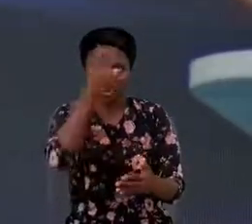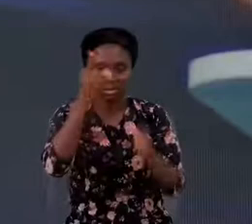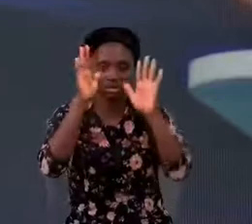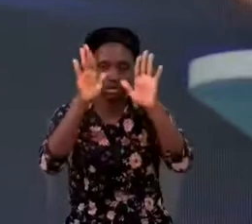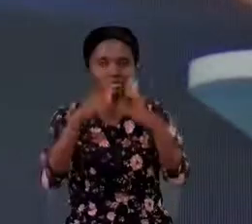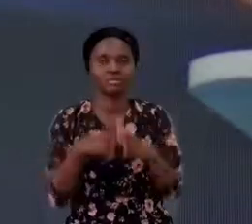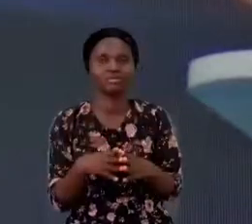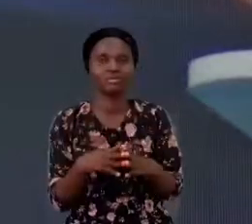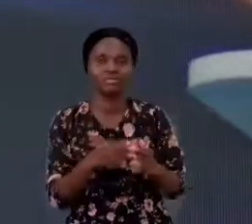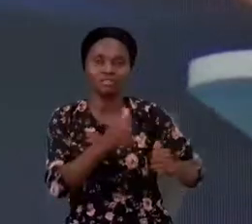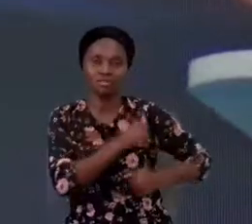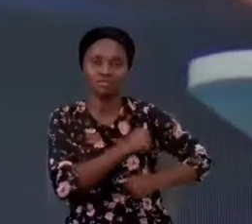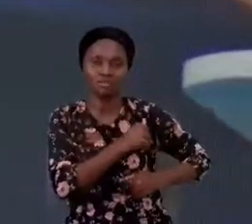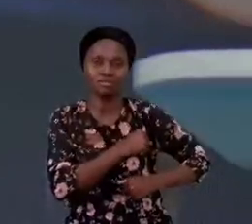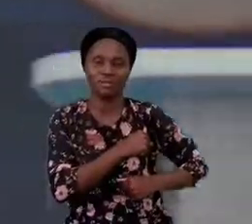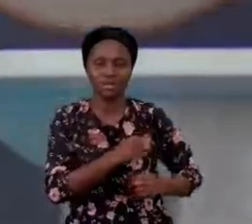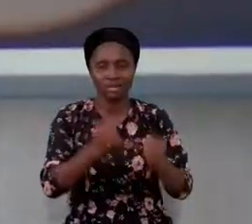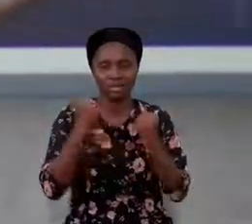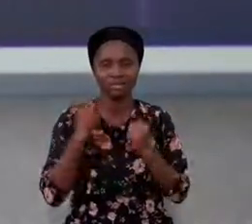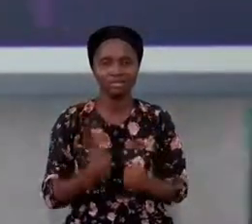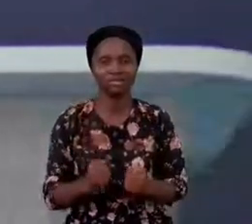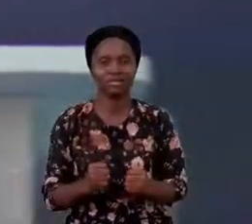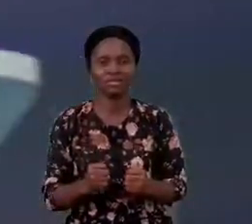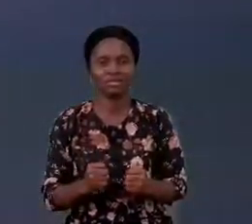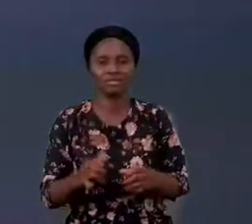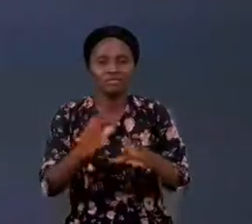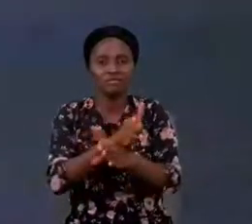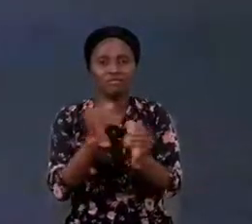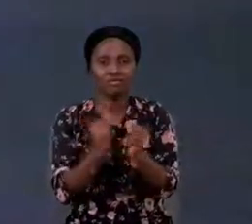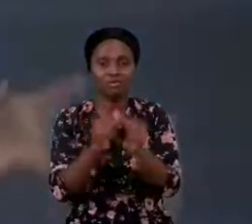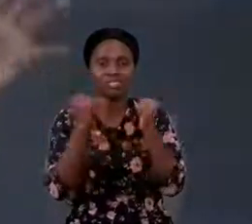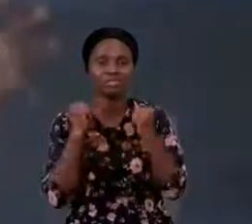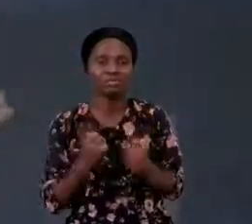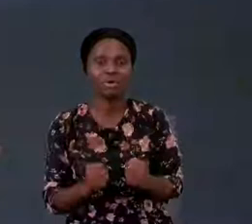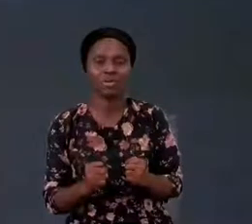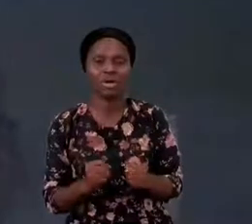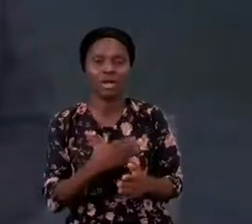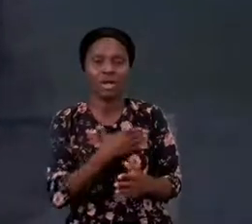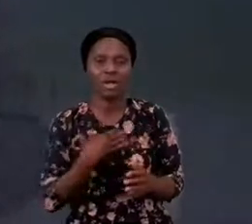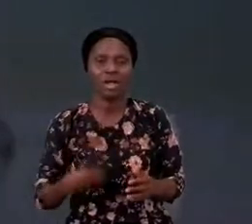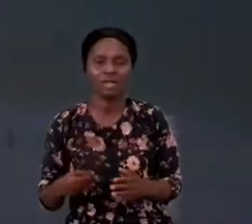Et nous vivons visant, orienté vers l'excellence.